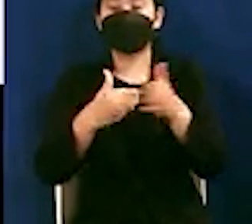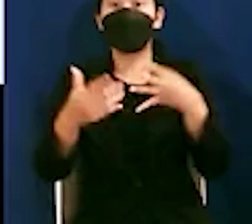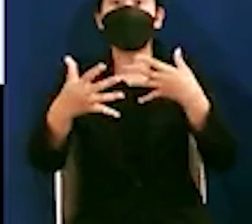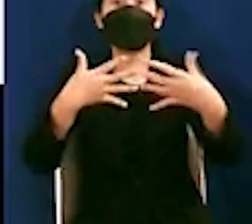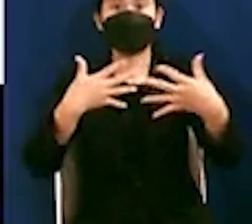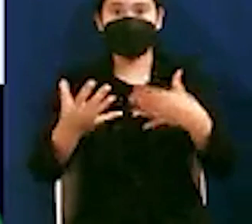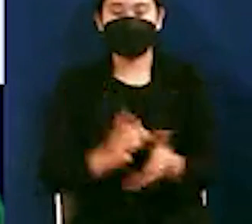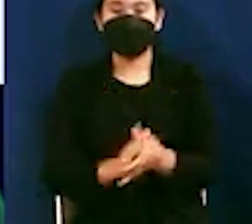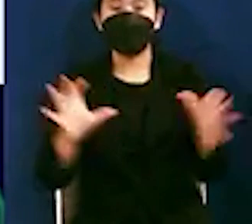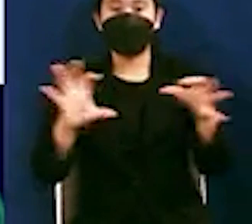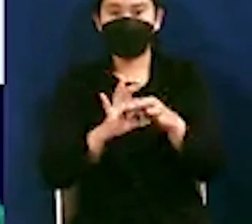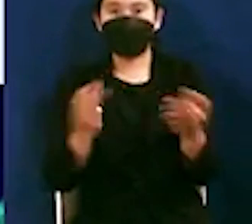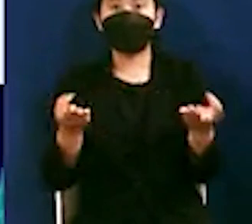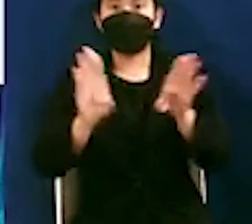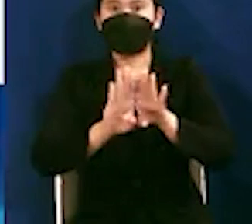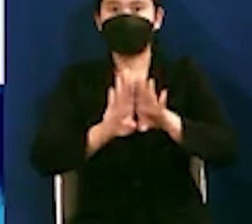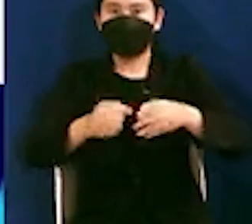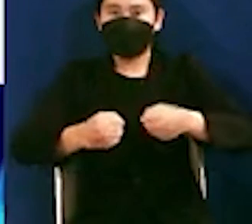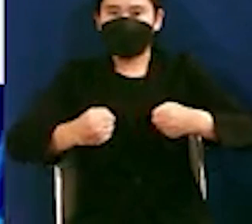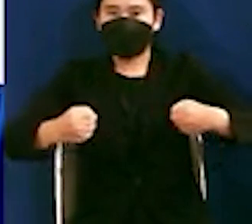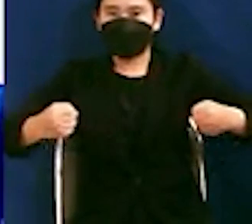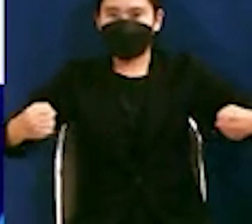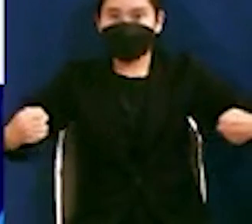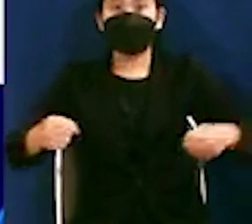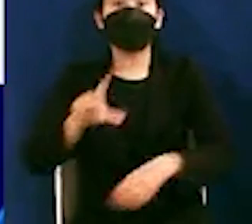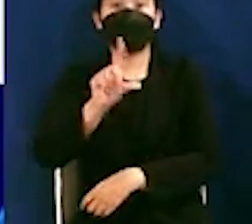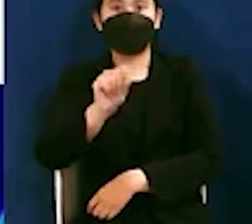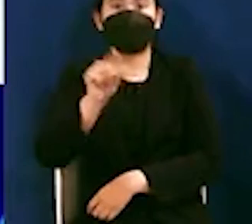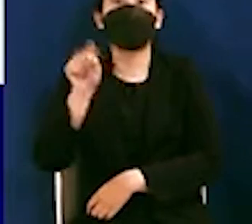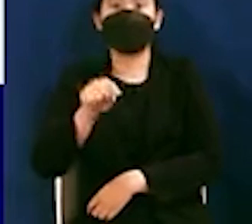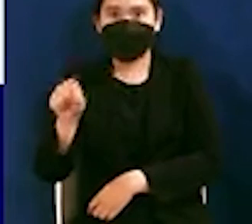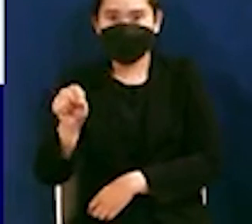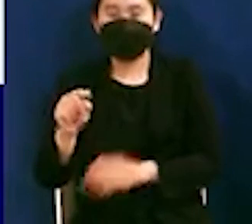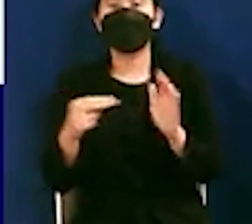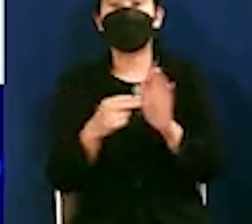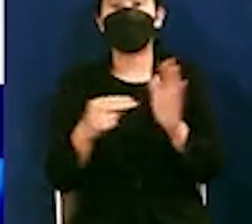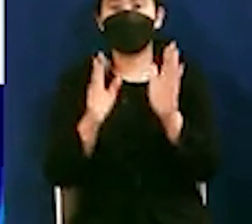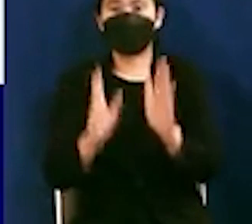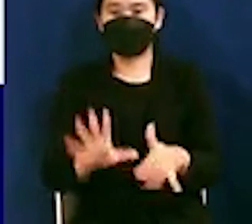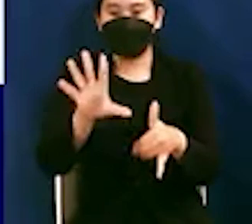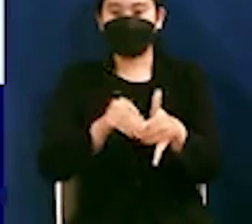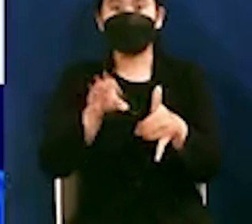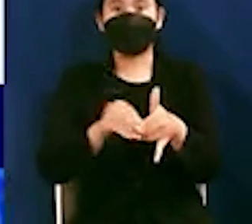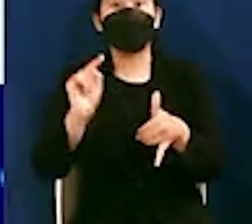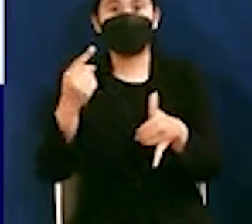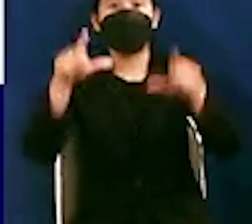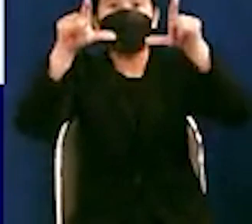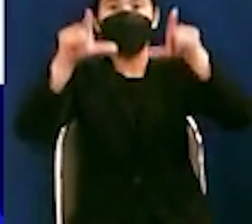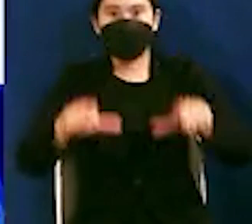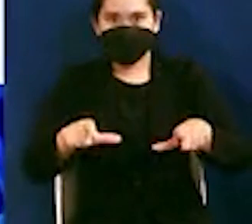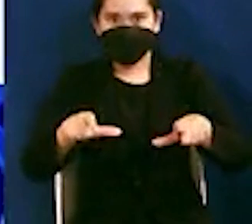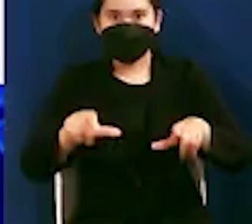ล็อกดาวน์นานขึ้นกว่าเดิม 20% ก็พบว่าจะทำให้สถานการณ์ผู้ติดเชื้อรายใหม่ลดลงเหลือประม